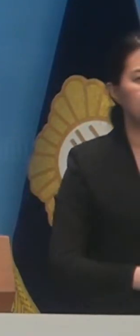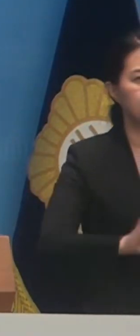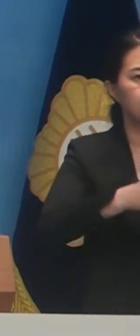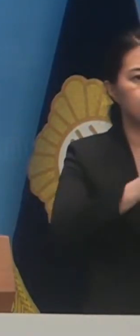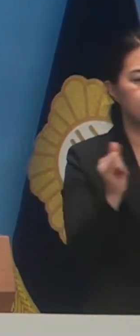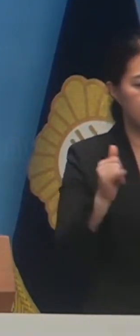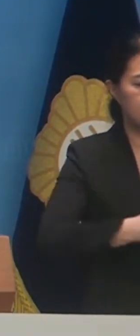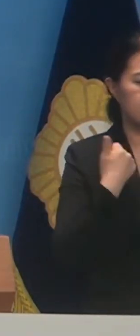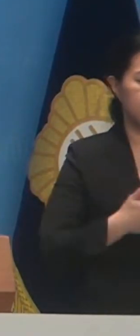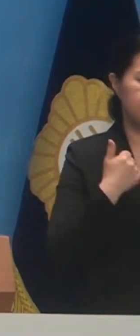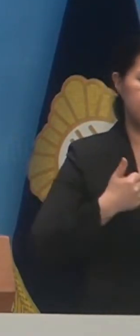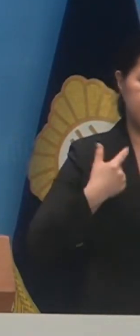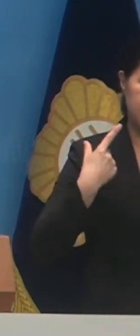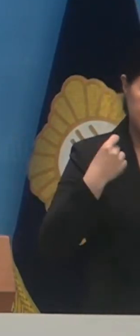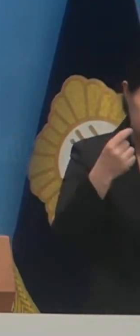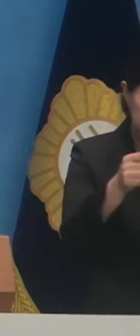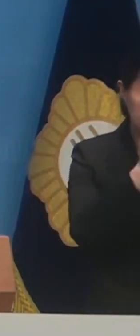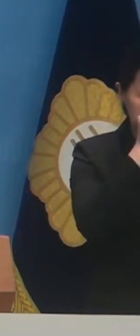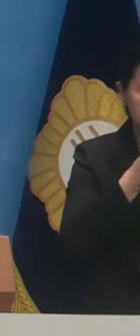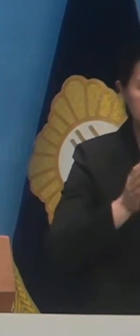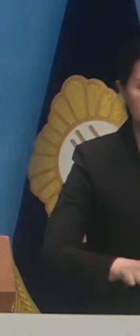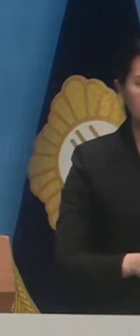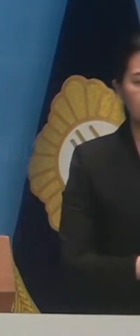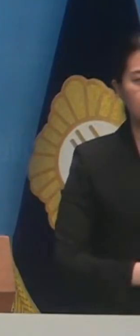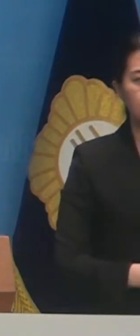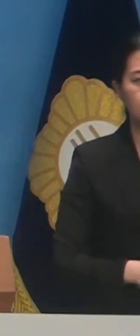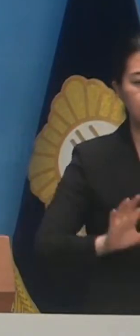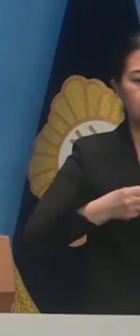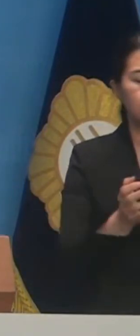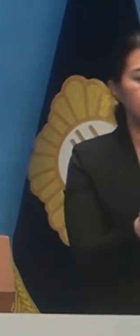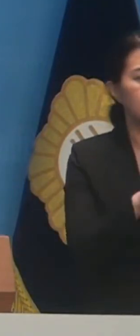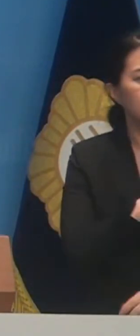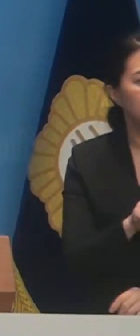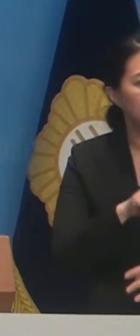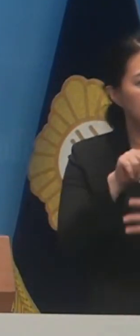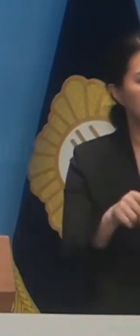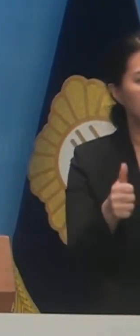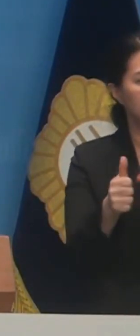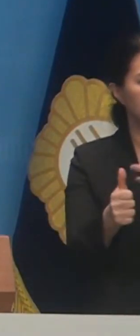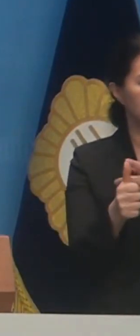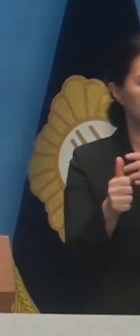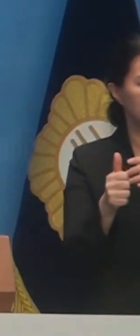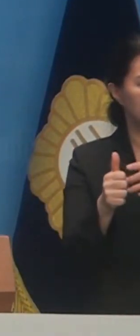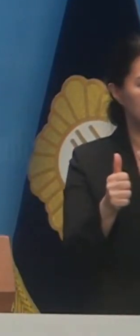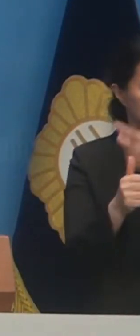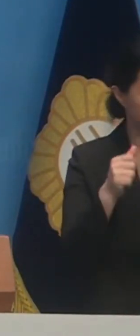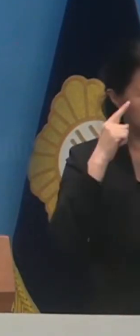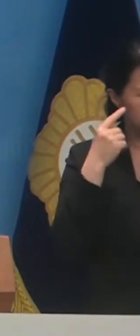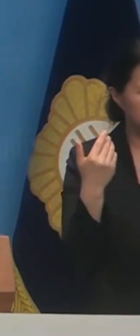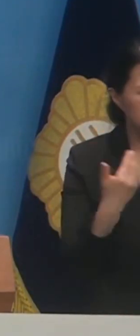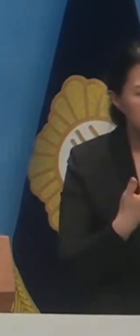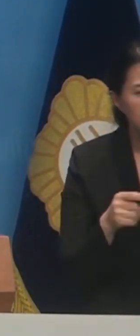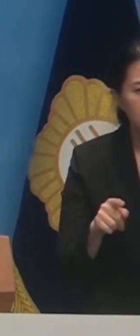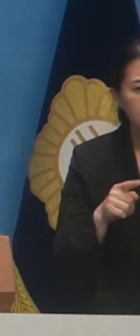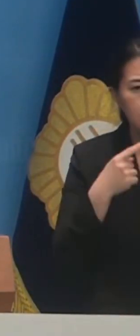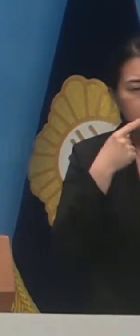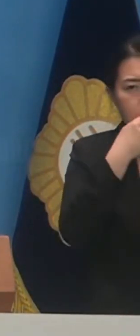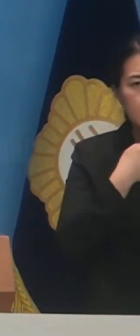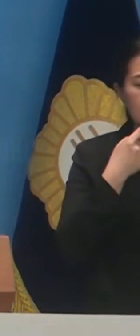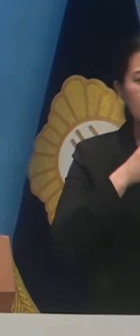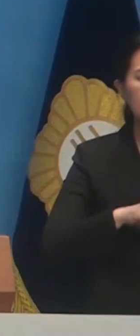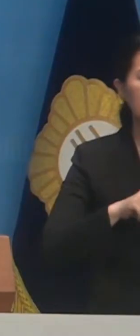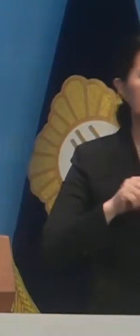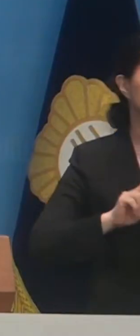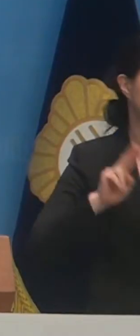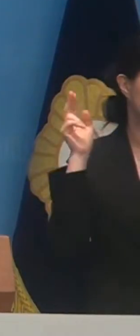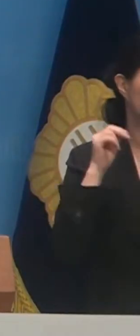국민의 분노 또한 여전함에도 국민의의원 다수는 윤석열 탄핵 반대 당론의 무효와 조차 거부하며